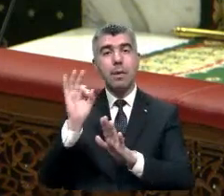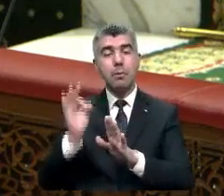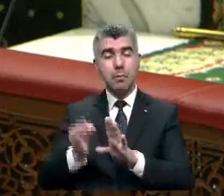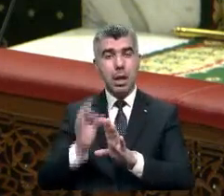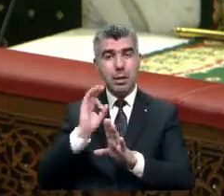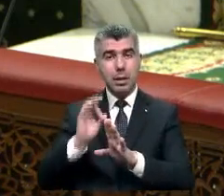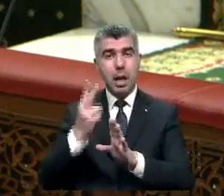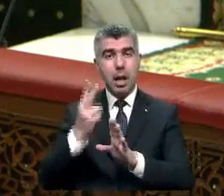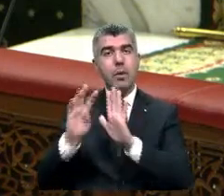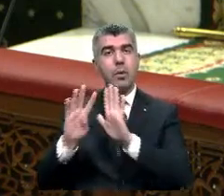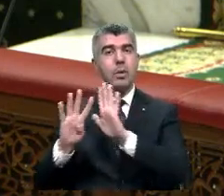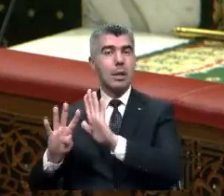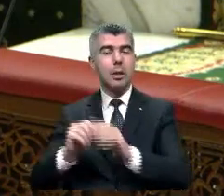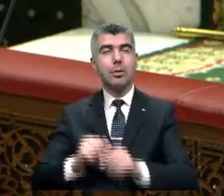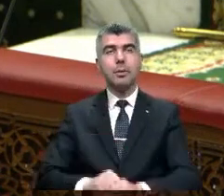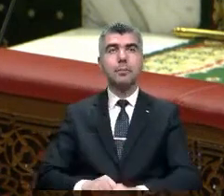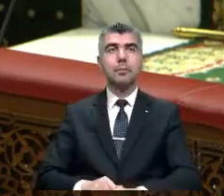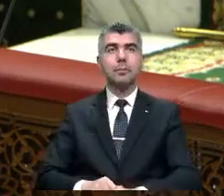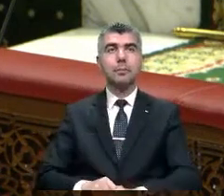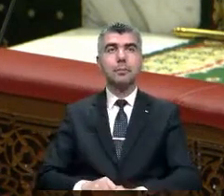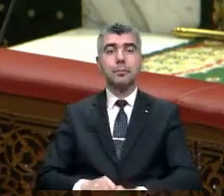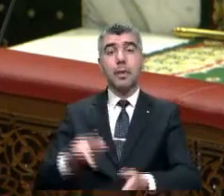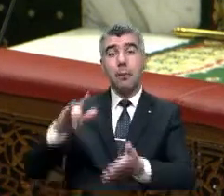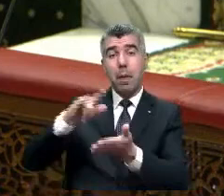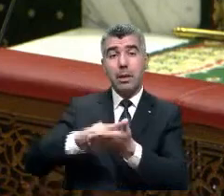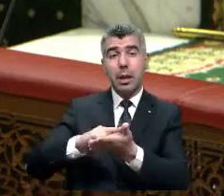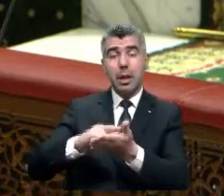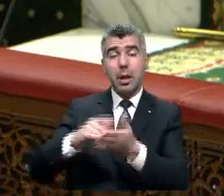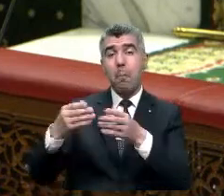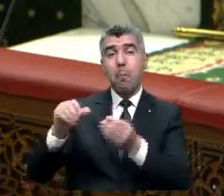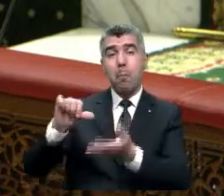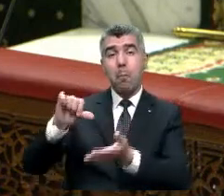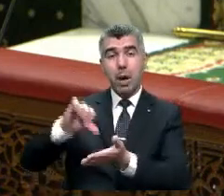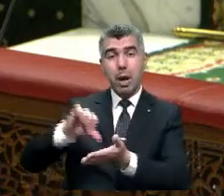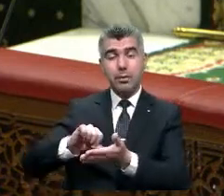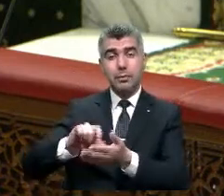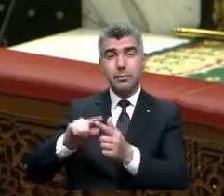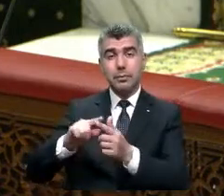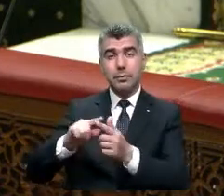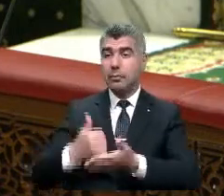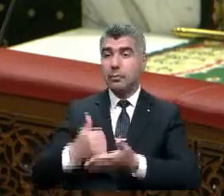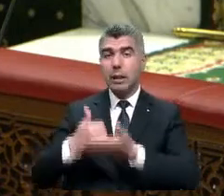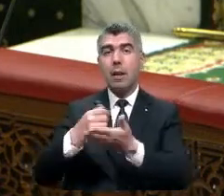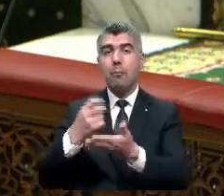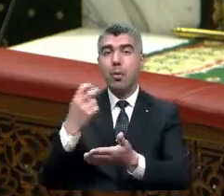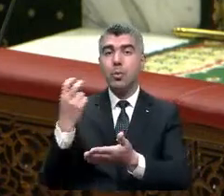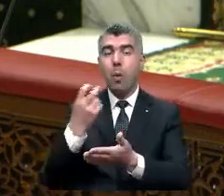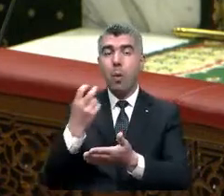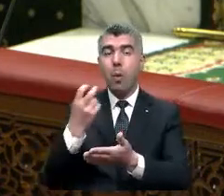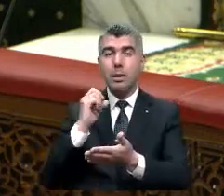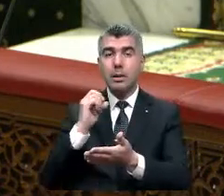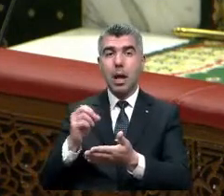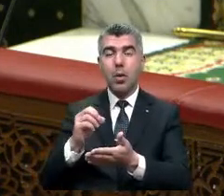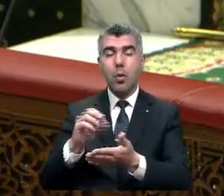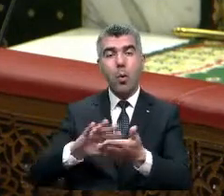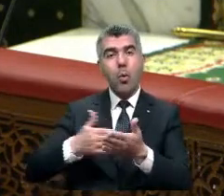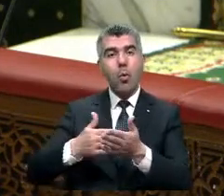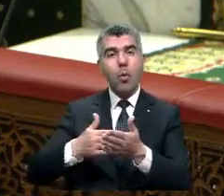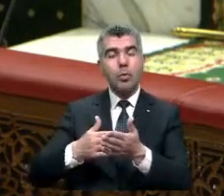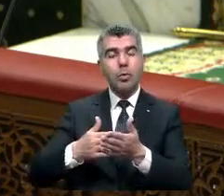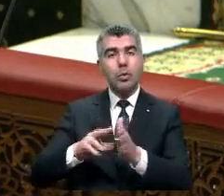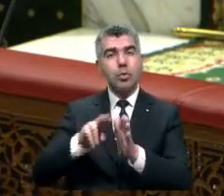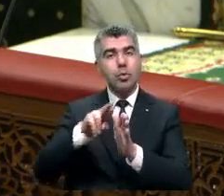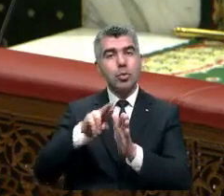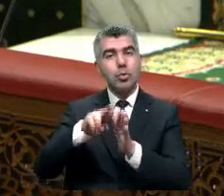مقارنه مع 2019. ويعتبر مطار المناره دعامه اساسيه لقطاع السياحي، حيث يؤمن من ربط الجوي للمغرب ولجهه